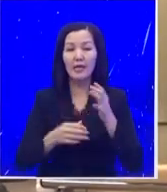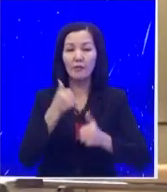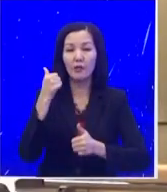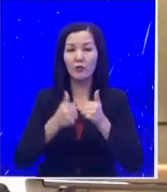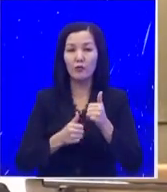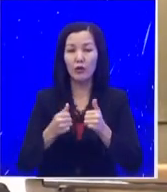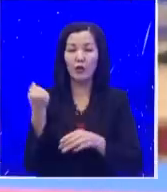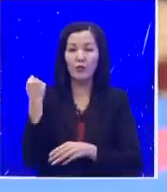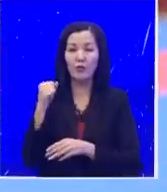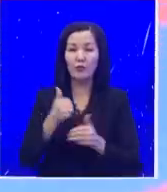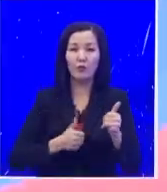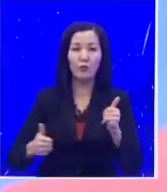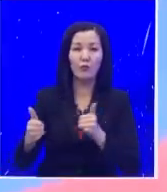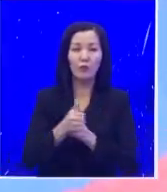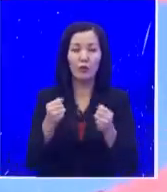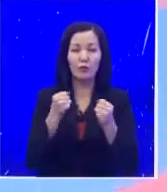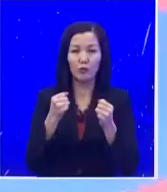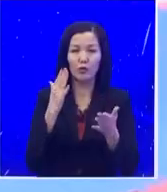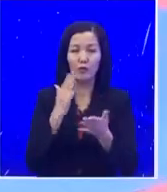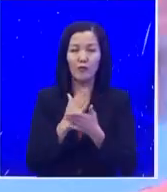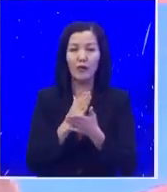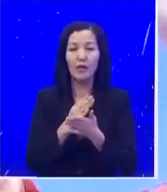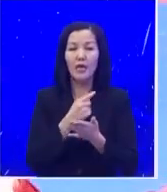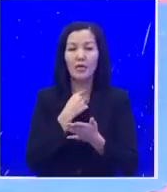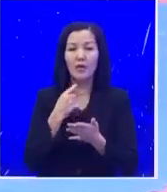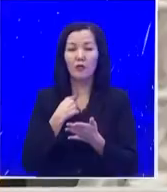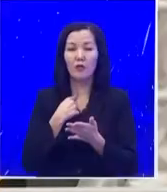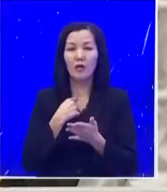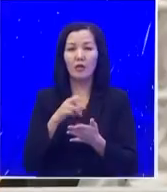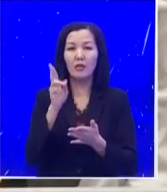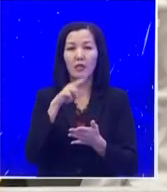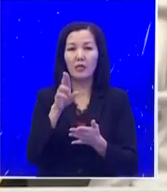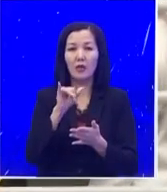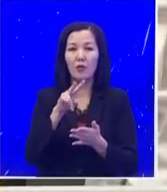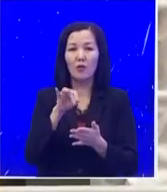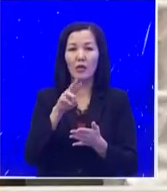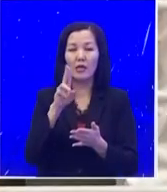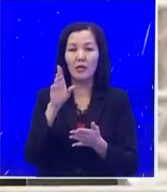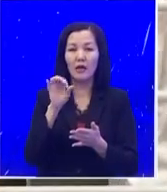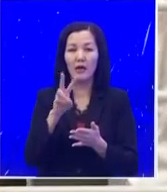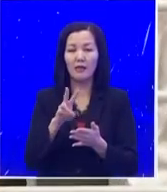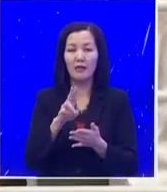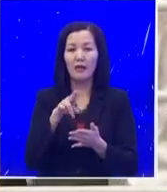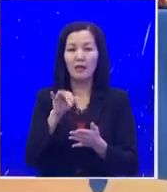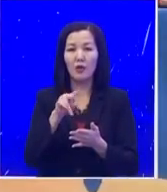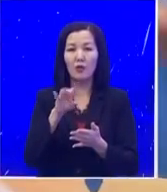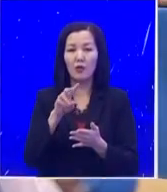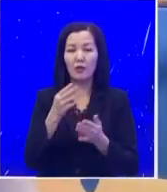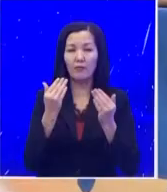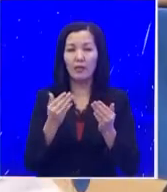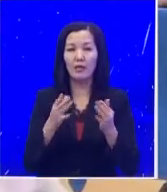топ жарып, үздік өнерімен танылған спортшылар да бар. Бірі талдықорғандық атлет Дәулетхан Дәулет. Халықаралық дәрежедегі спорт шебері биыл да